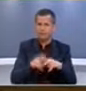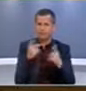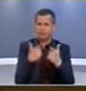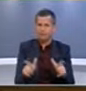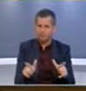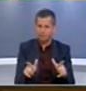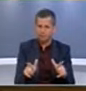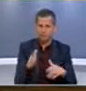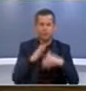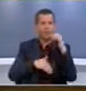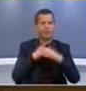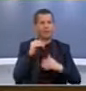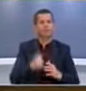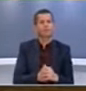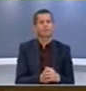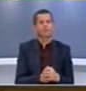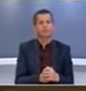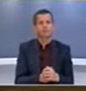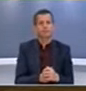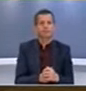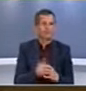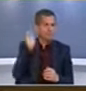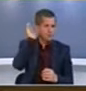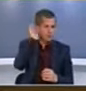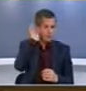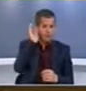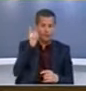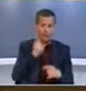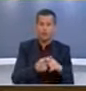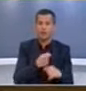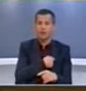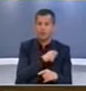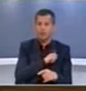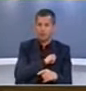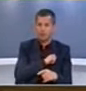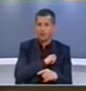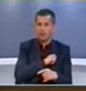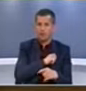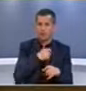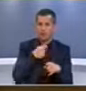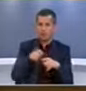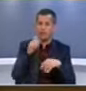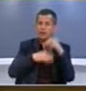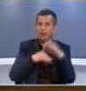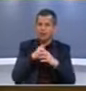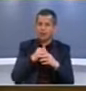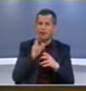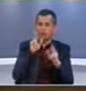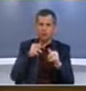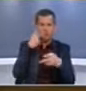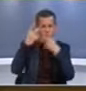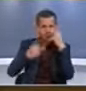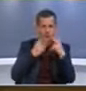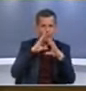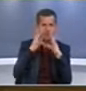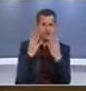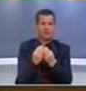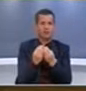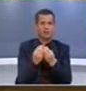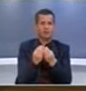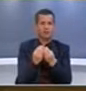lej nr ministria PM inspektor t mj ujra dhe ndr n vds Ka insekt teren gat